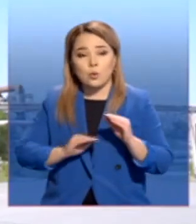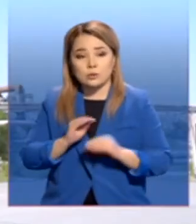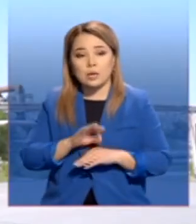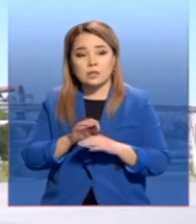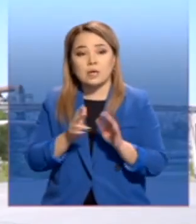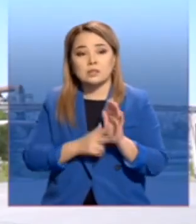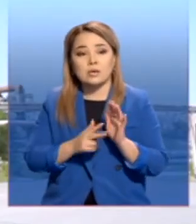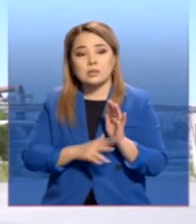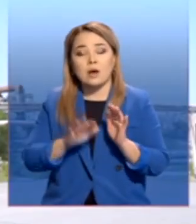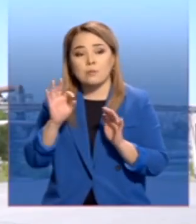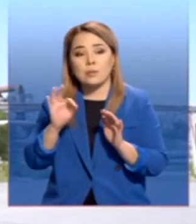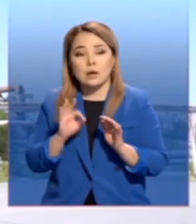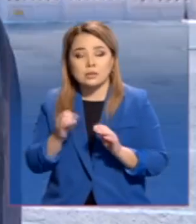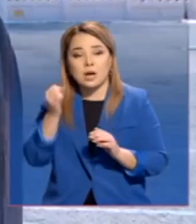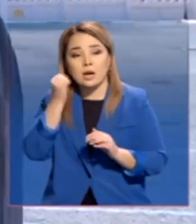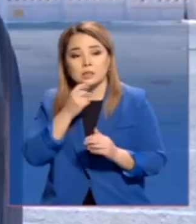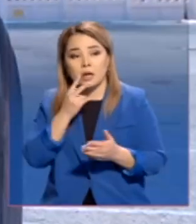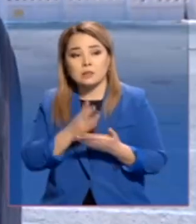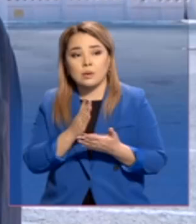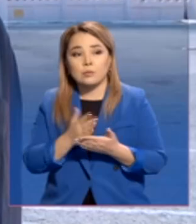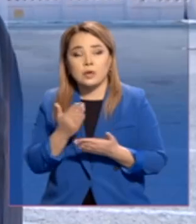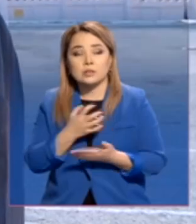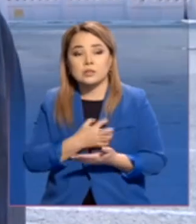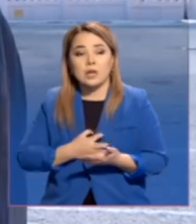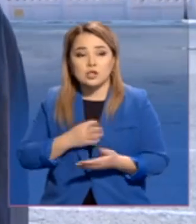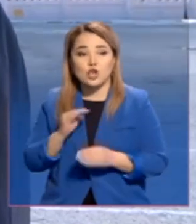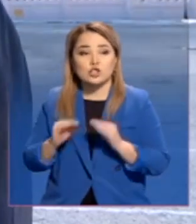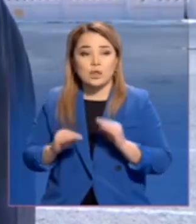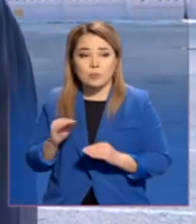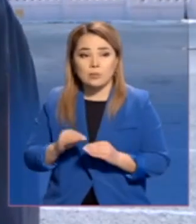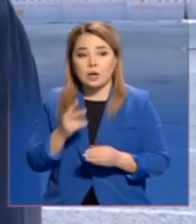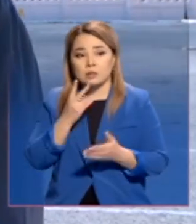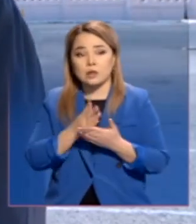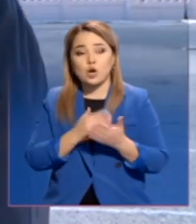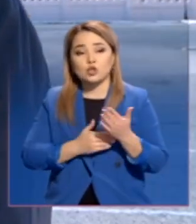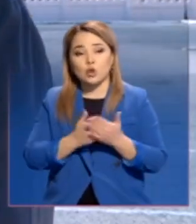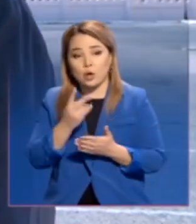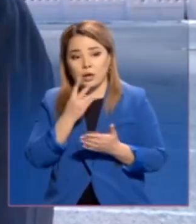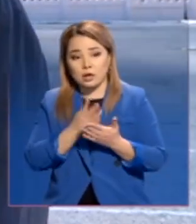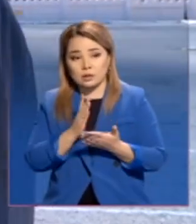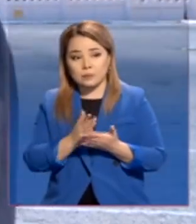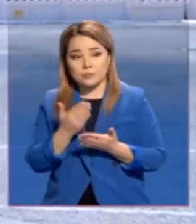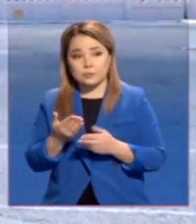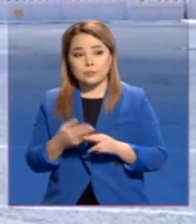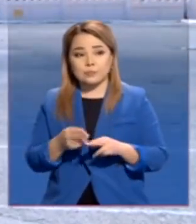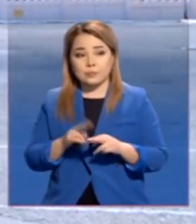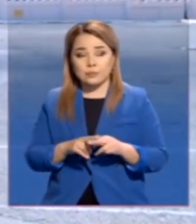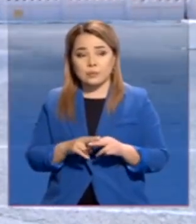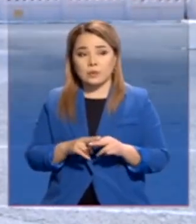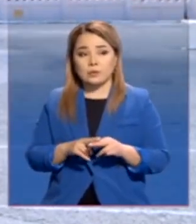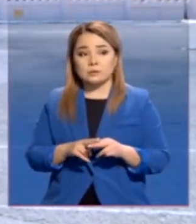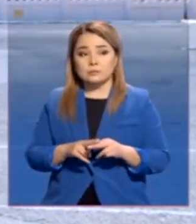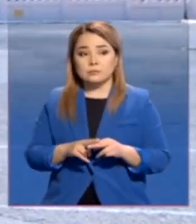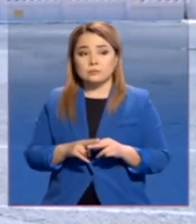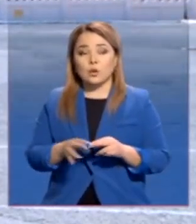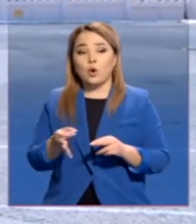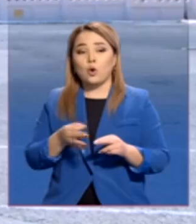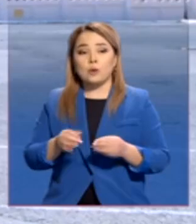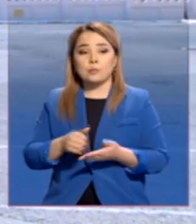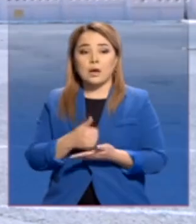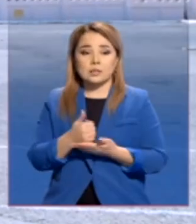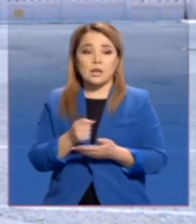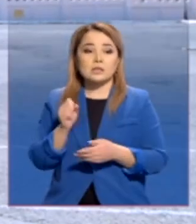қондырғылардың 80%-дан астамы ескірген. Негізгі жабдықтардың тозуы жоғары, сондықтан да жаңа облыс